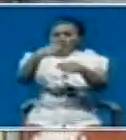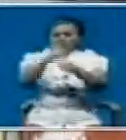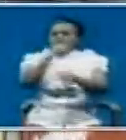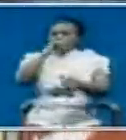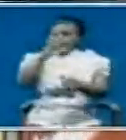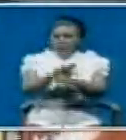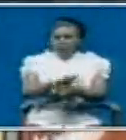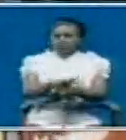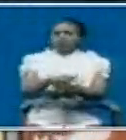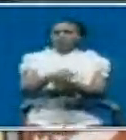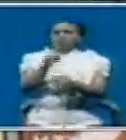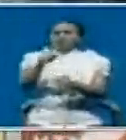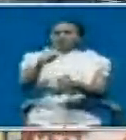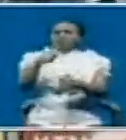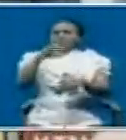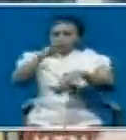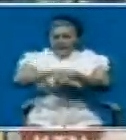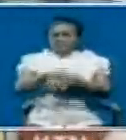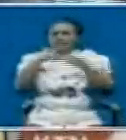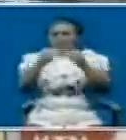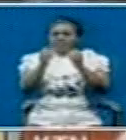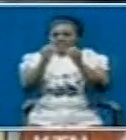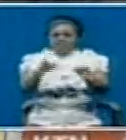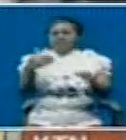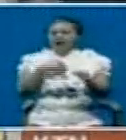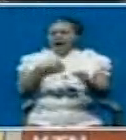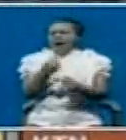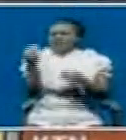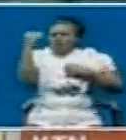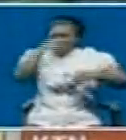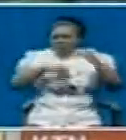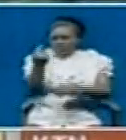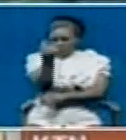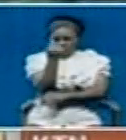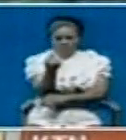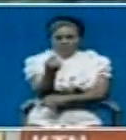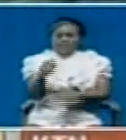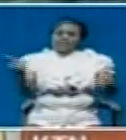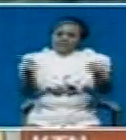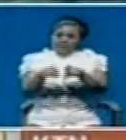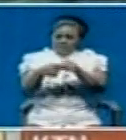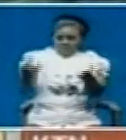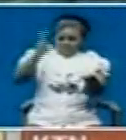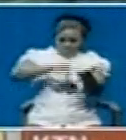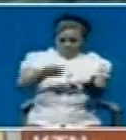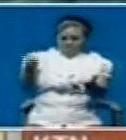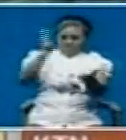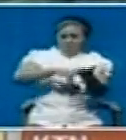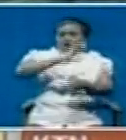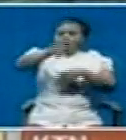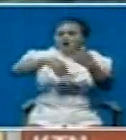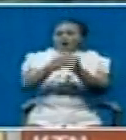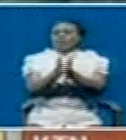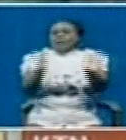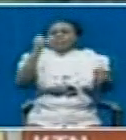kikiapa kutoridhia matokeo usajili iwapo kutakuwa na chembe za utata. Huku shughuli ya kuwasajili wafanyikazi wote wa umma